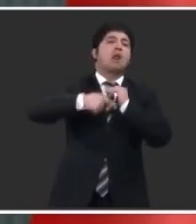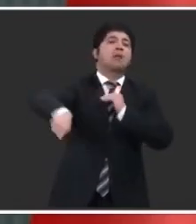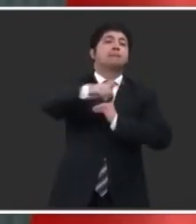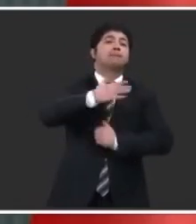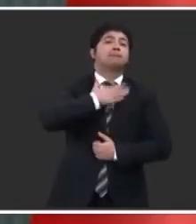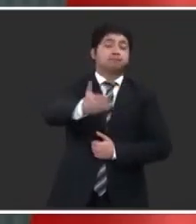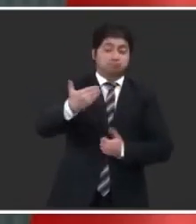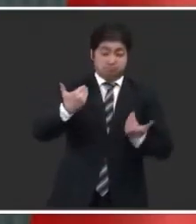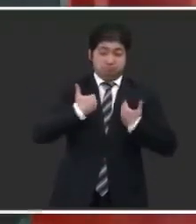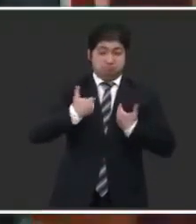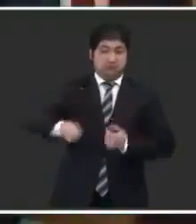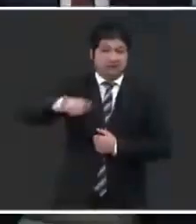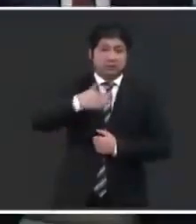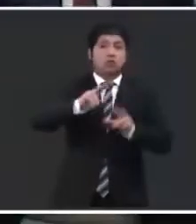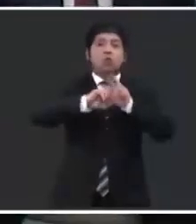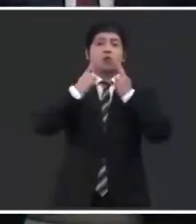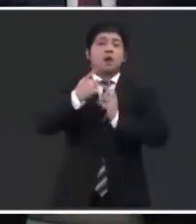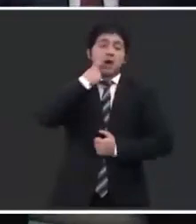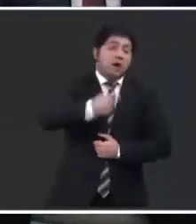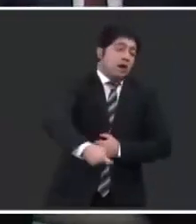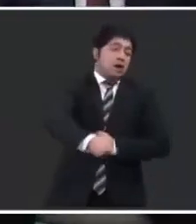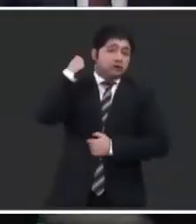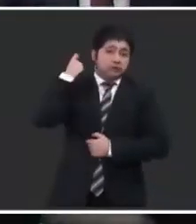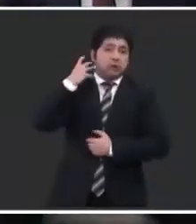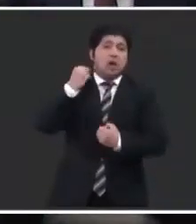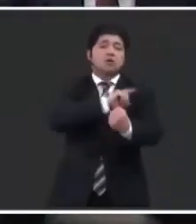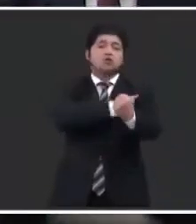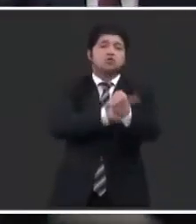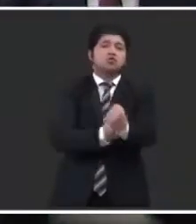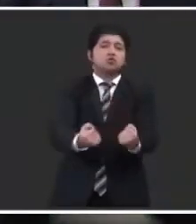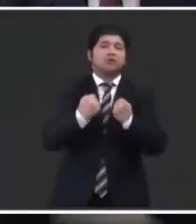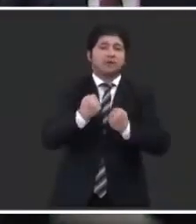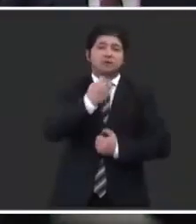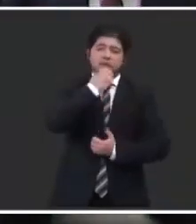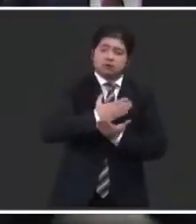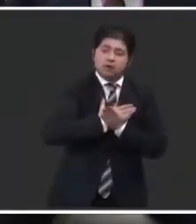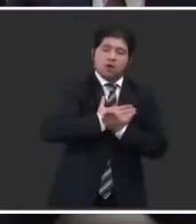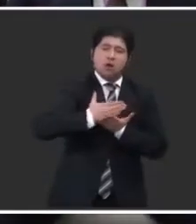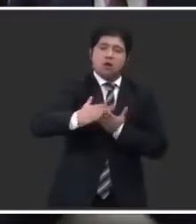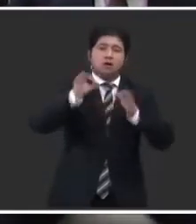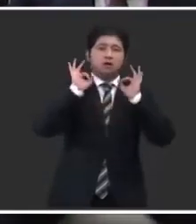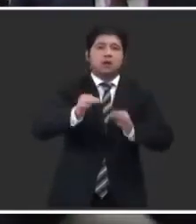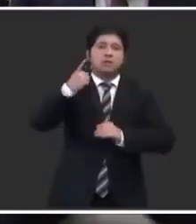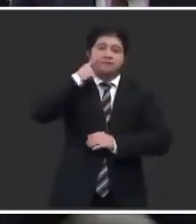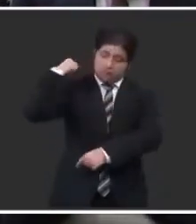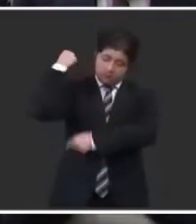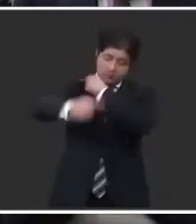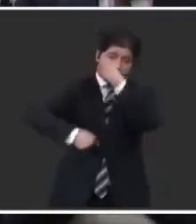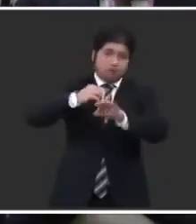biz dünyanın en eski en güçlü sürekli en sağlam devlet geleneğine sahip